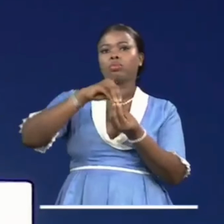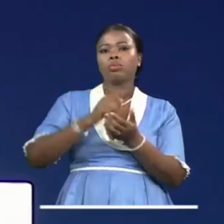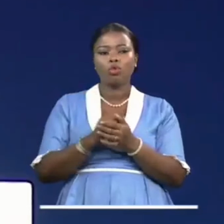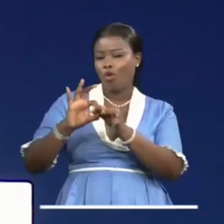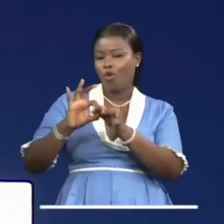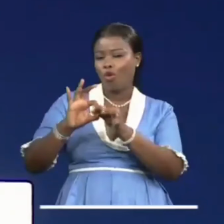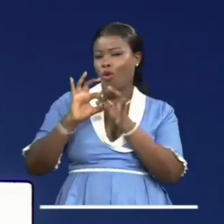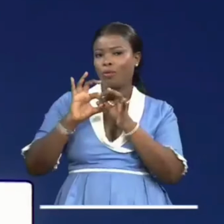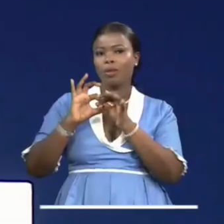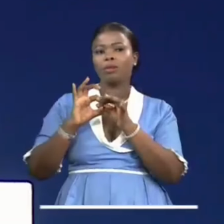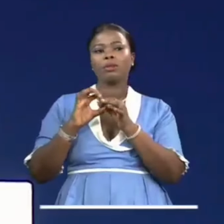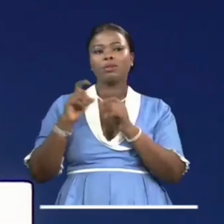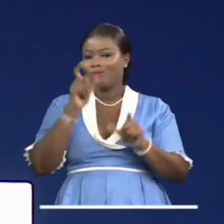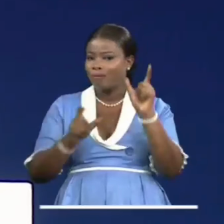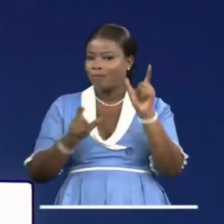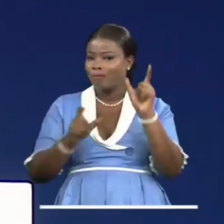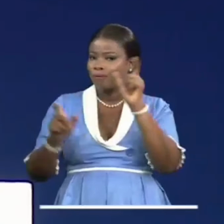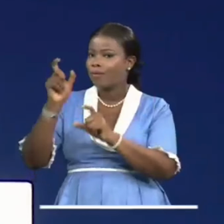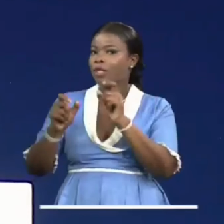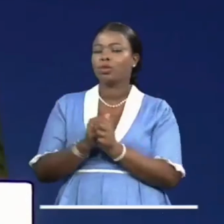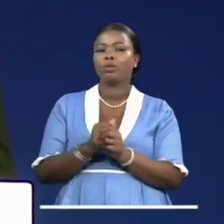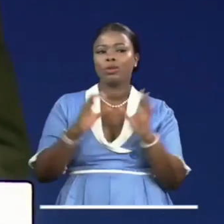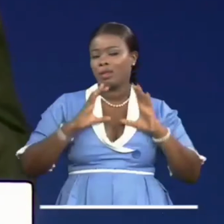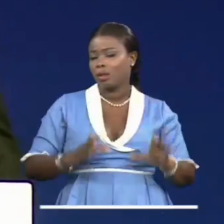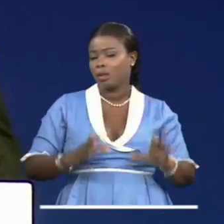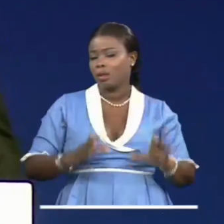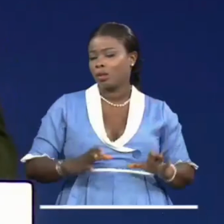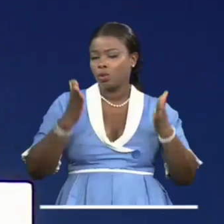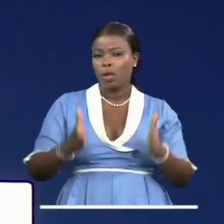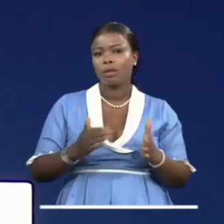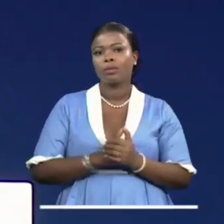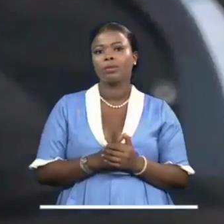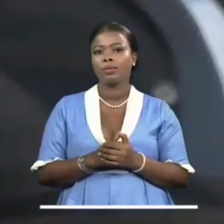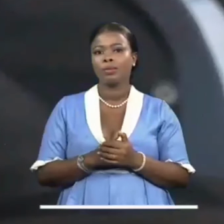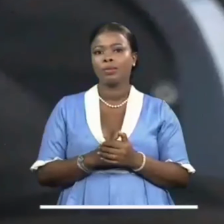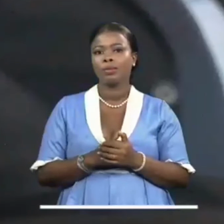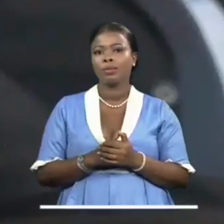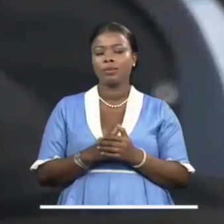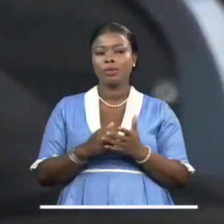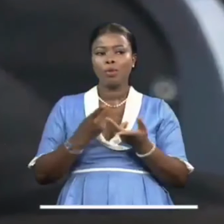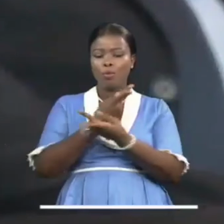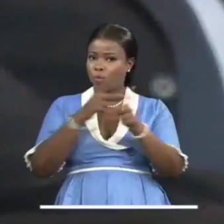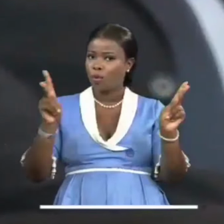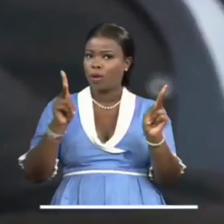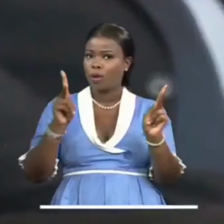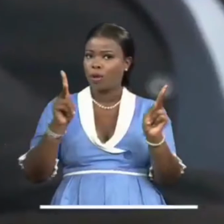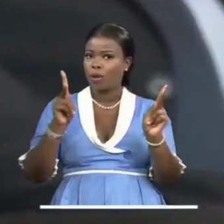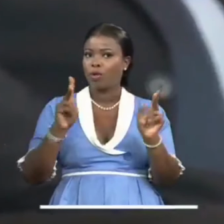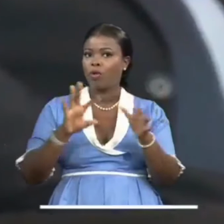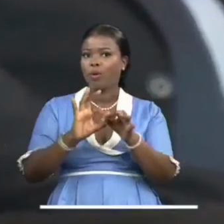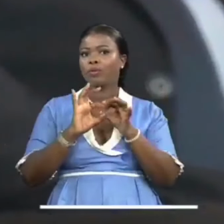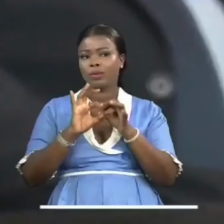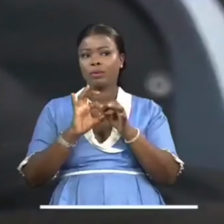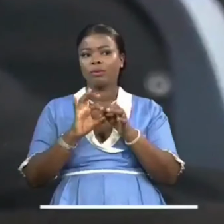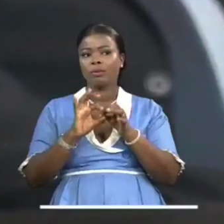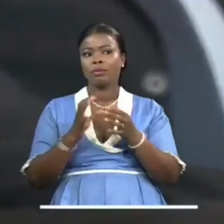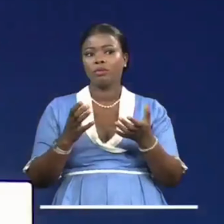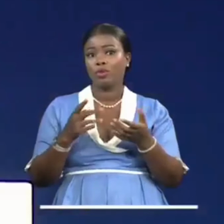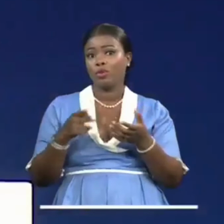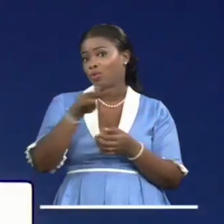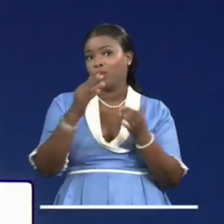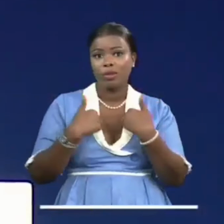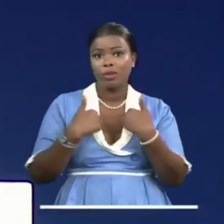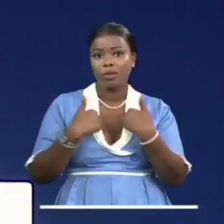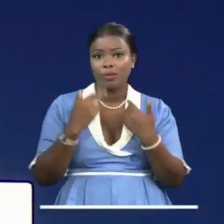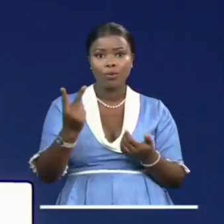des institutions vis-à-vis des élus vis-à-vis de toute l'administration publique confiance qui a été érodée et vous l'avez remarqué dans le diagnostic